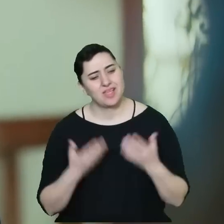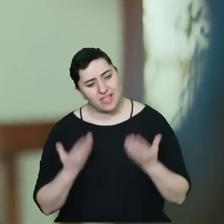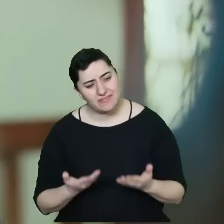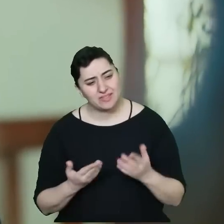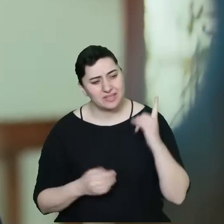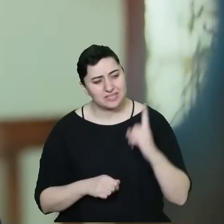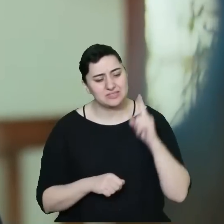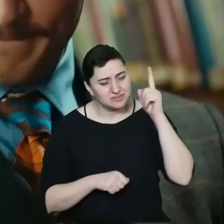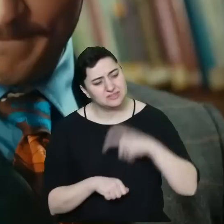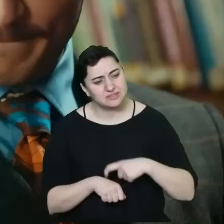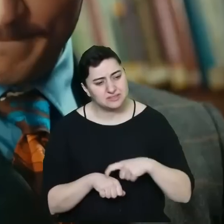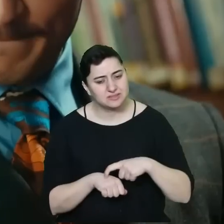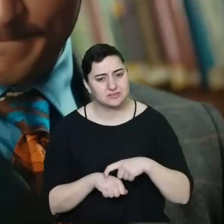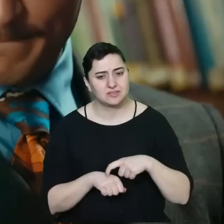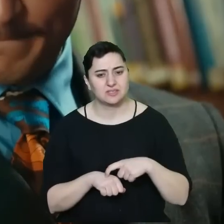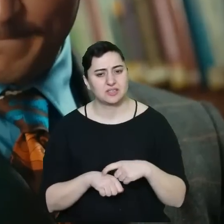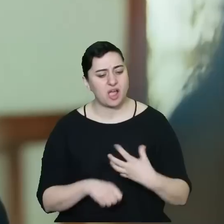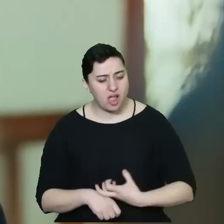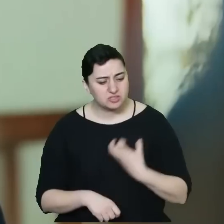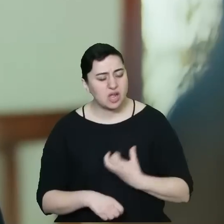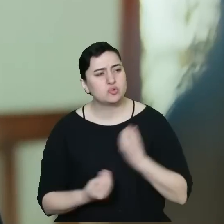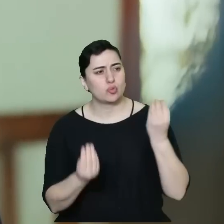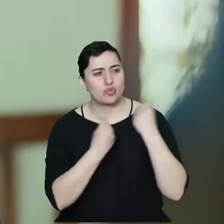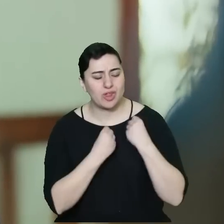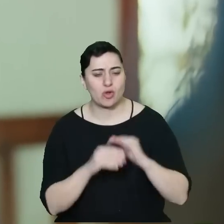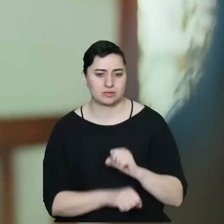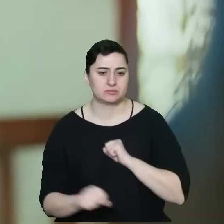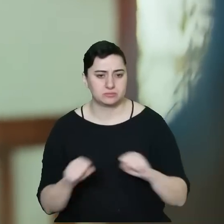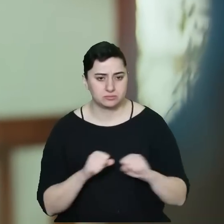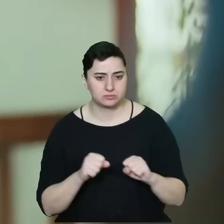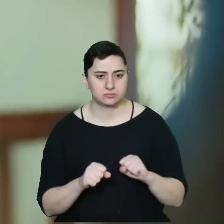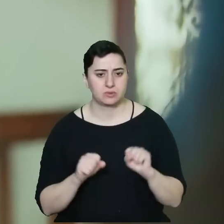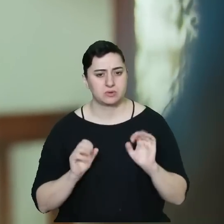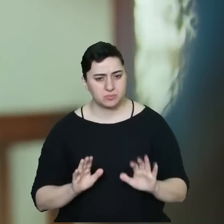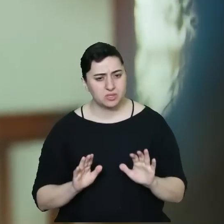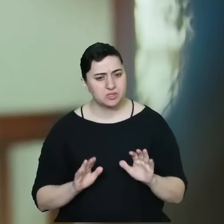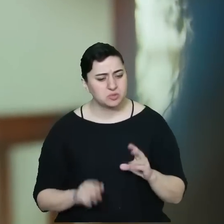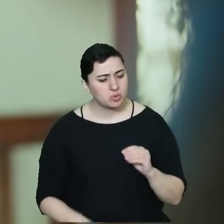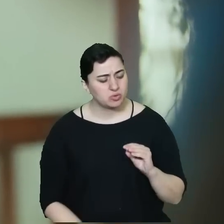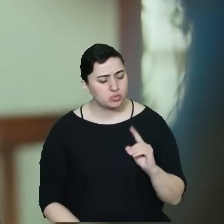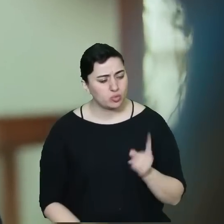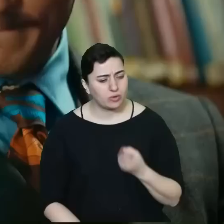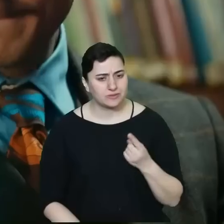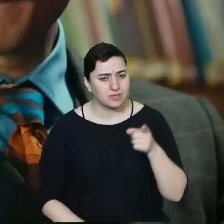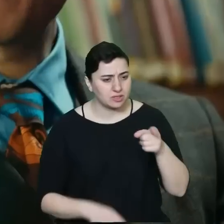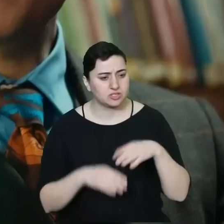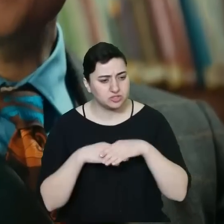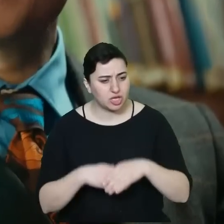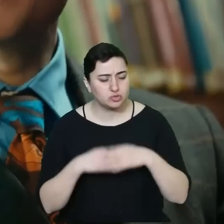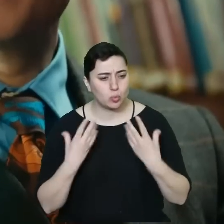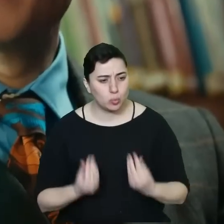Evet ilk başlarda sinir oluyordum. Bu kadar acıyı bana yaşattığı için. Ama gariptir. Mesela seninle tanıştıktan